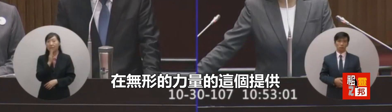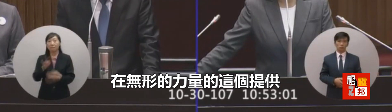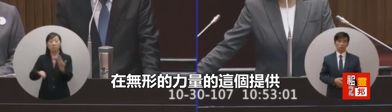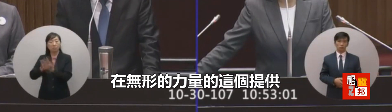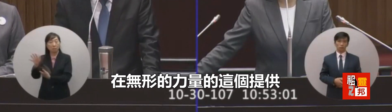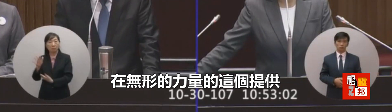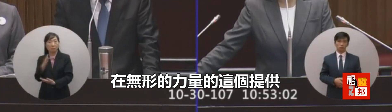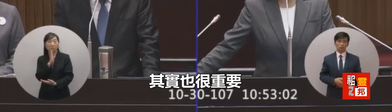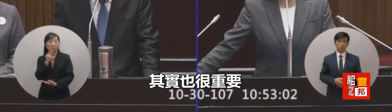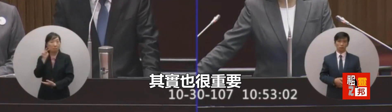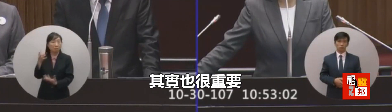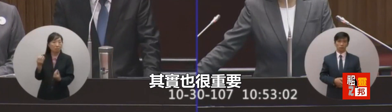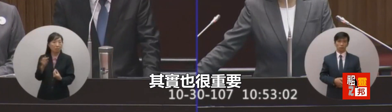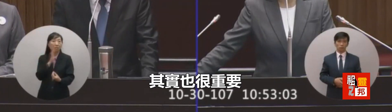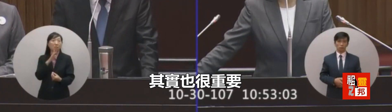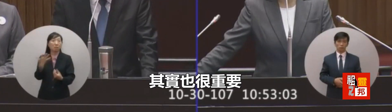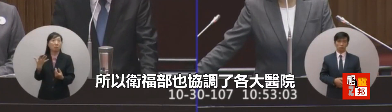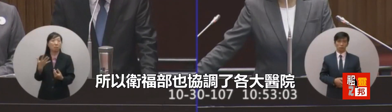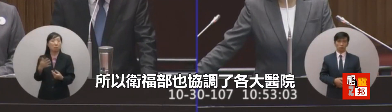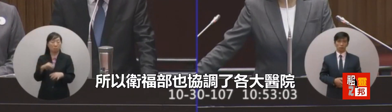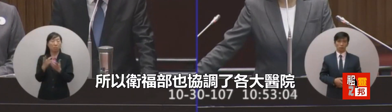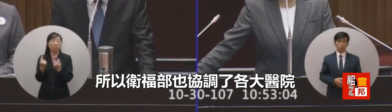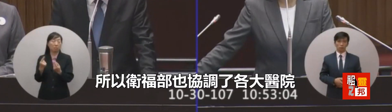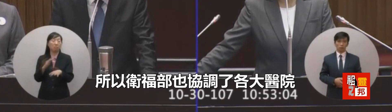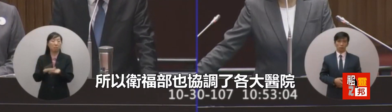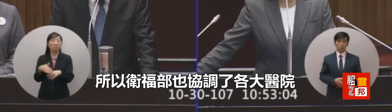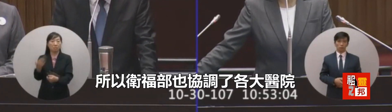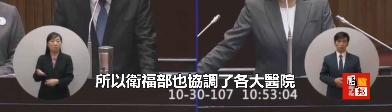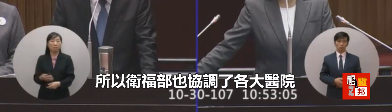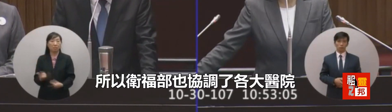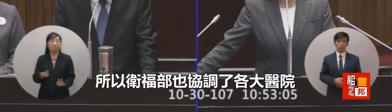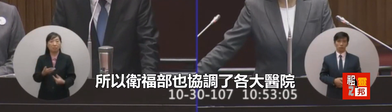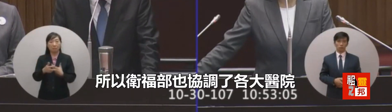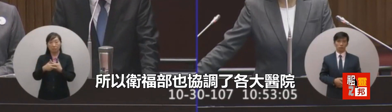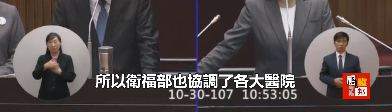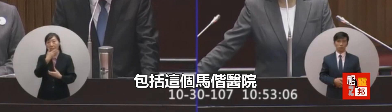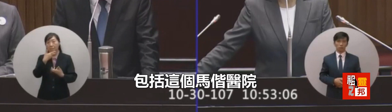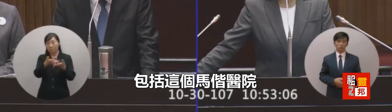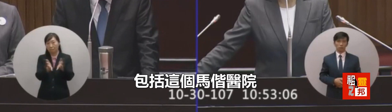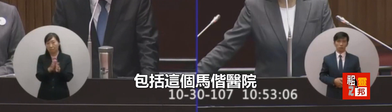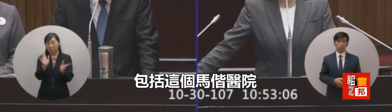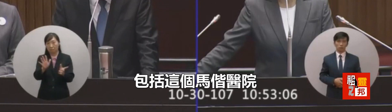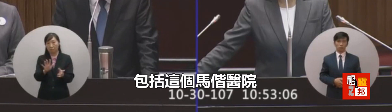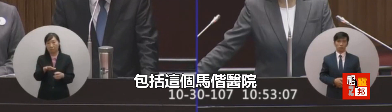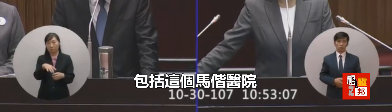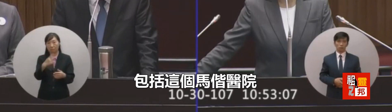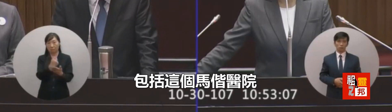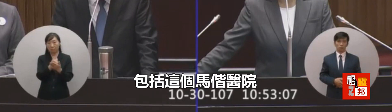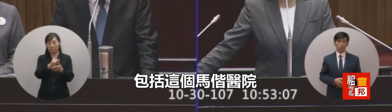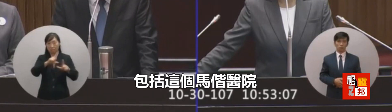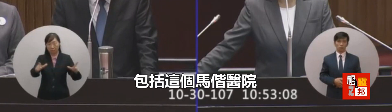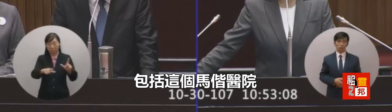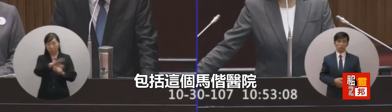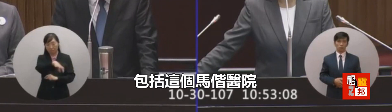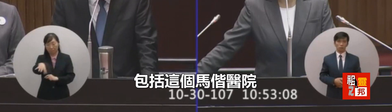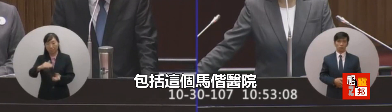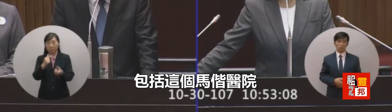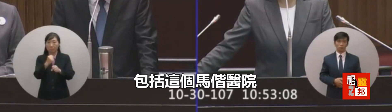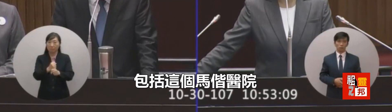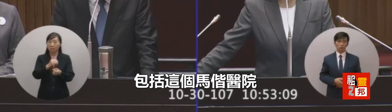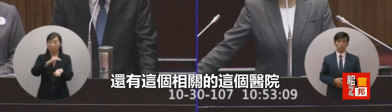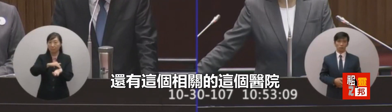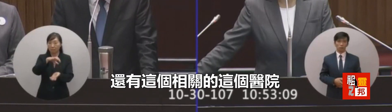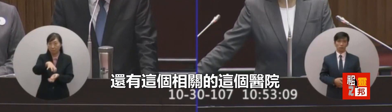这个提供其实也很重要。所以卫福部呢也协调了各大医院，包括这个马偕医